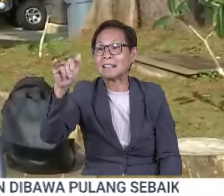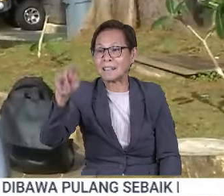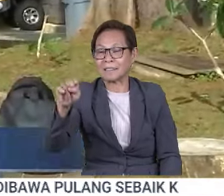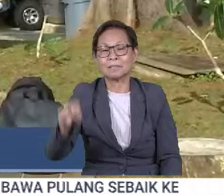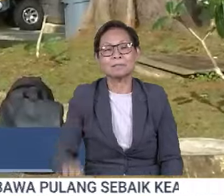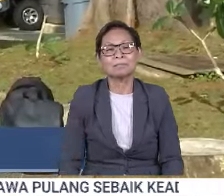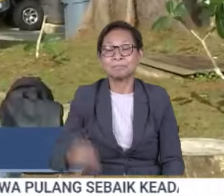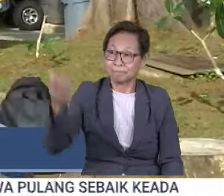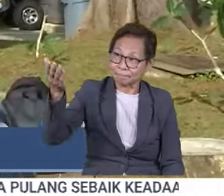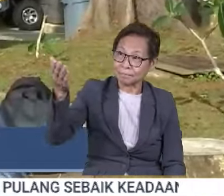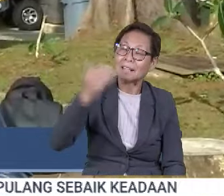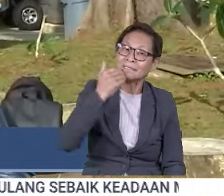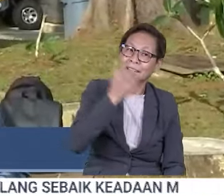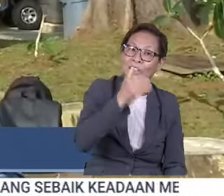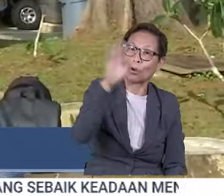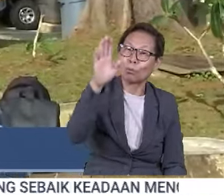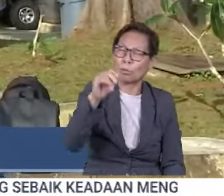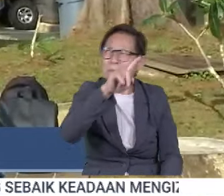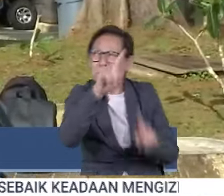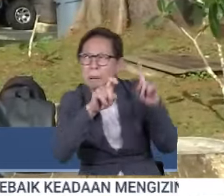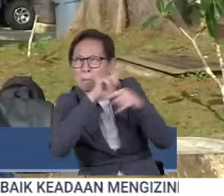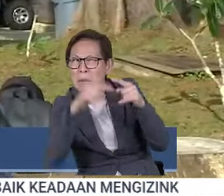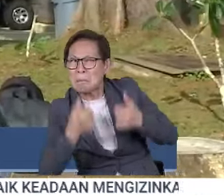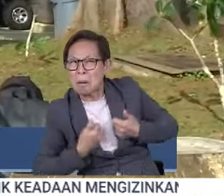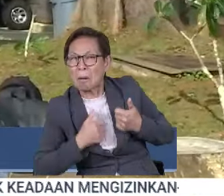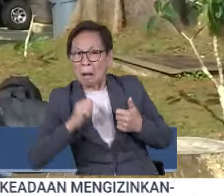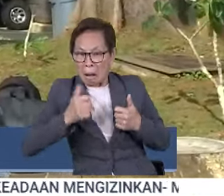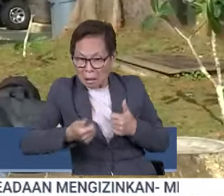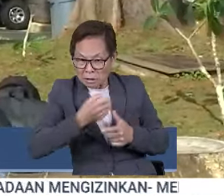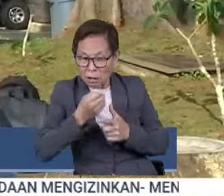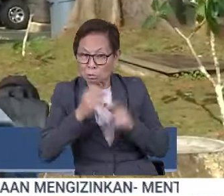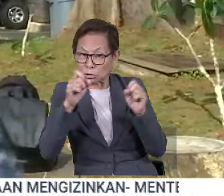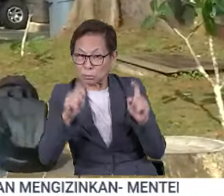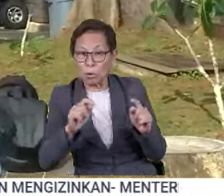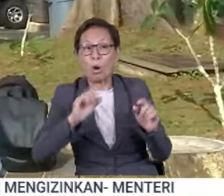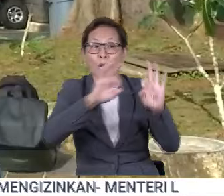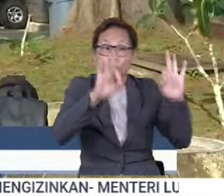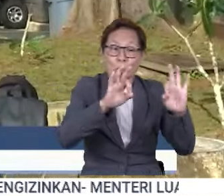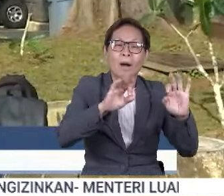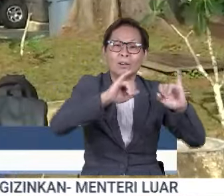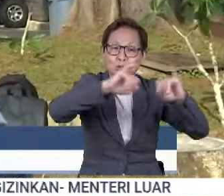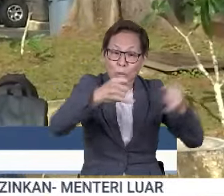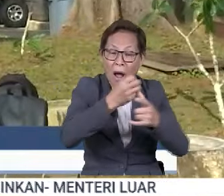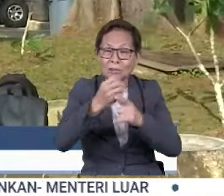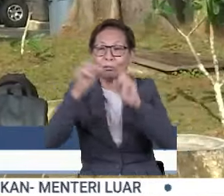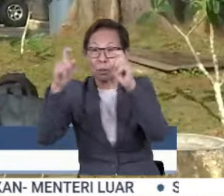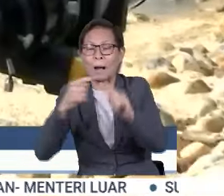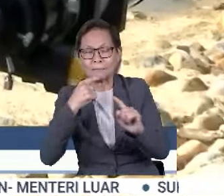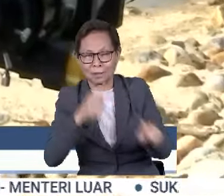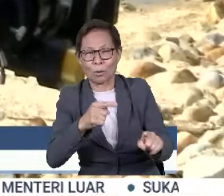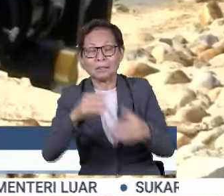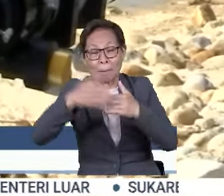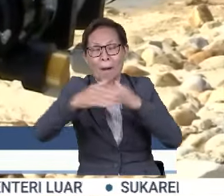Baik, terima kasih Buma. Tika-tiki bila hari raya sama ada esok atau lusa akan terjawab pada malam ini selepas proses